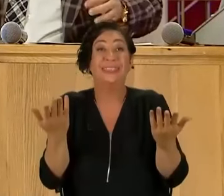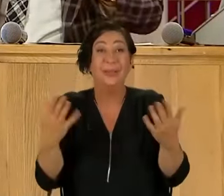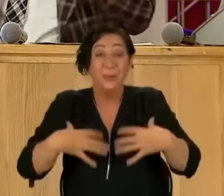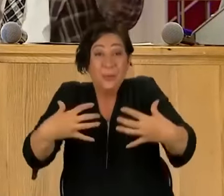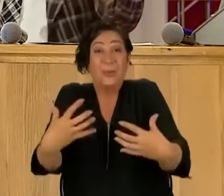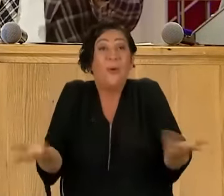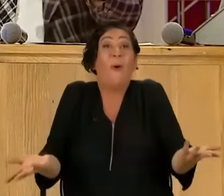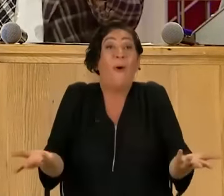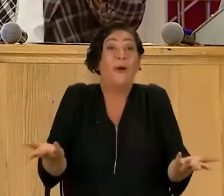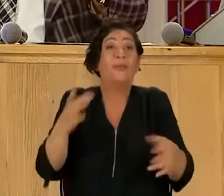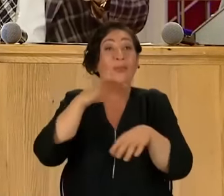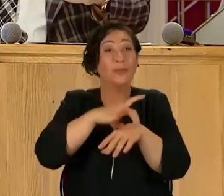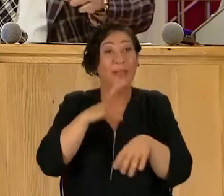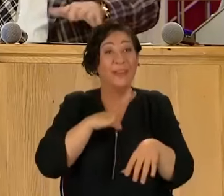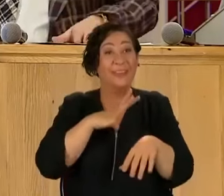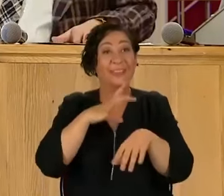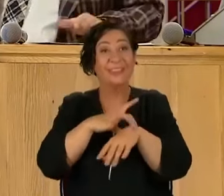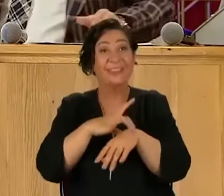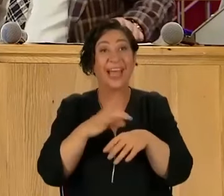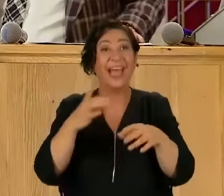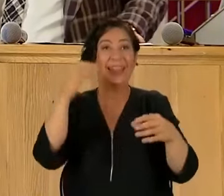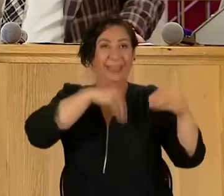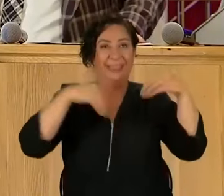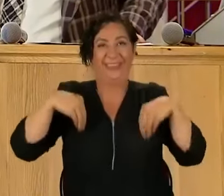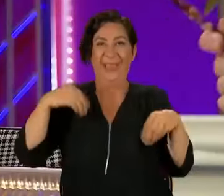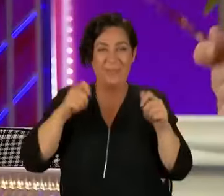Yani bunun için doktorlar var istiyorsanız.